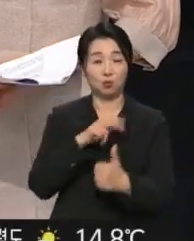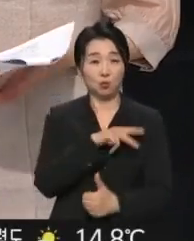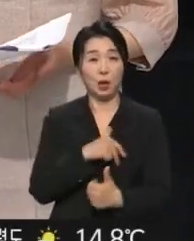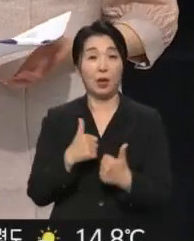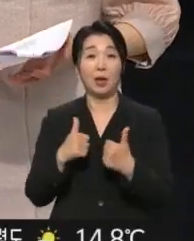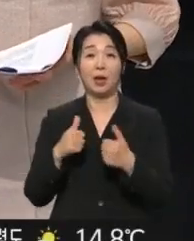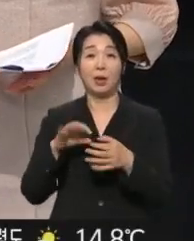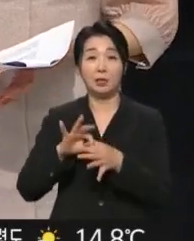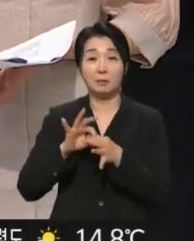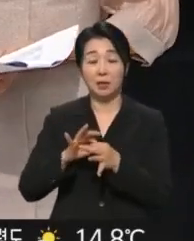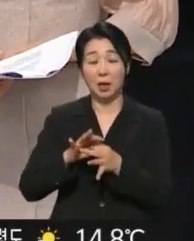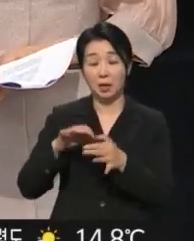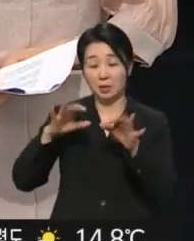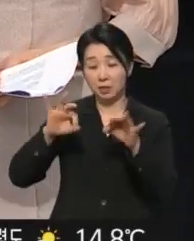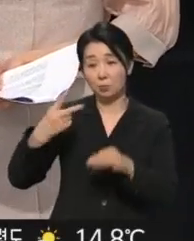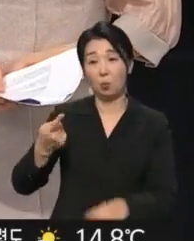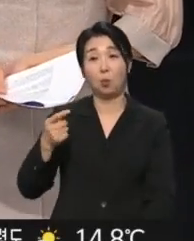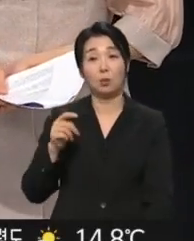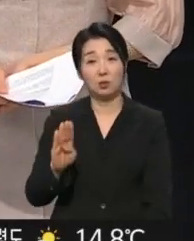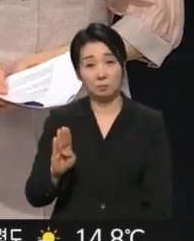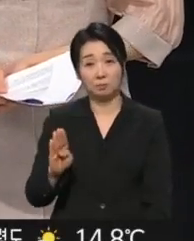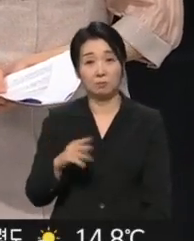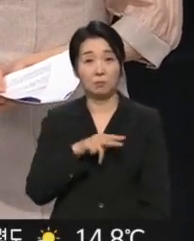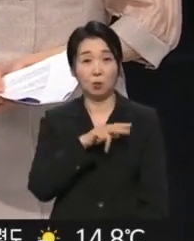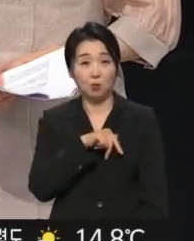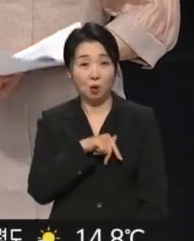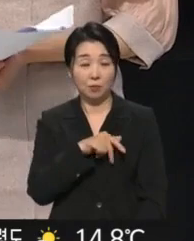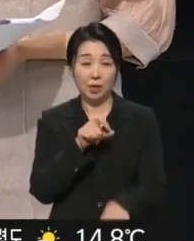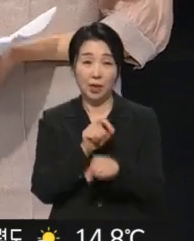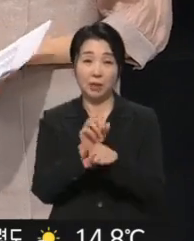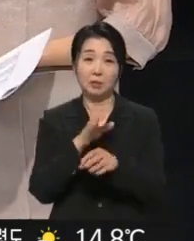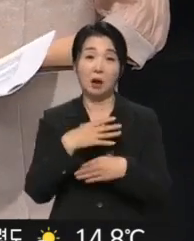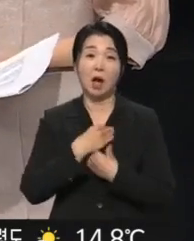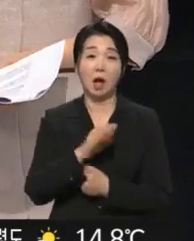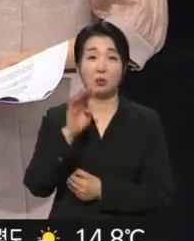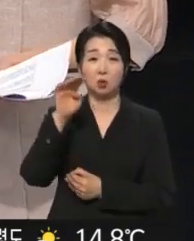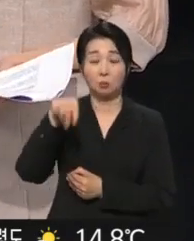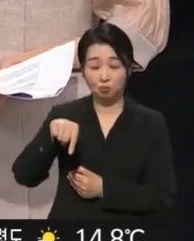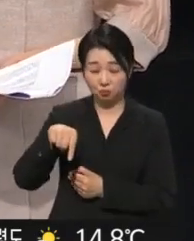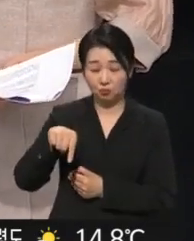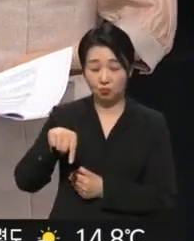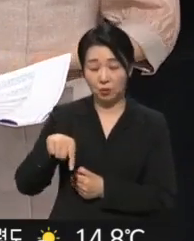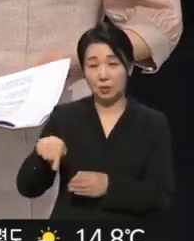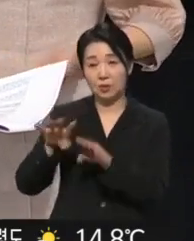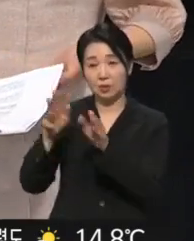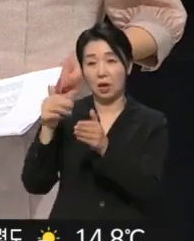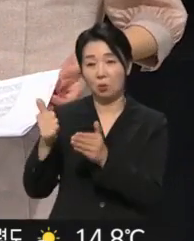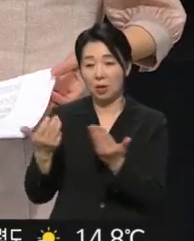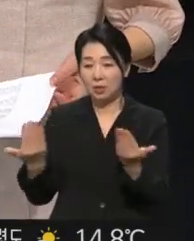역할인 소추위원을 맡은 김도읍 의원도 행안부 장관의 공백을 언급해서 눈길을 끌었습니다.